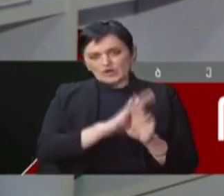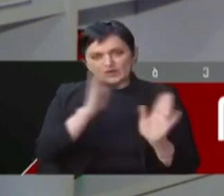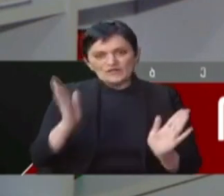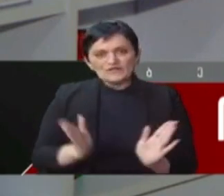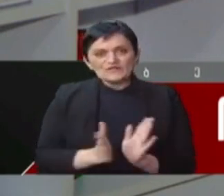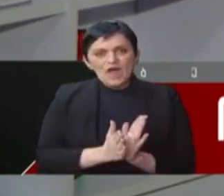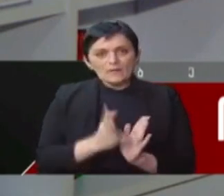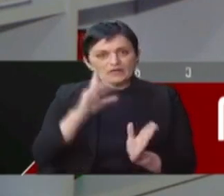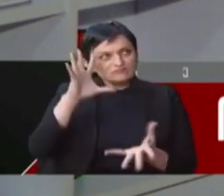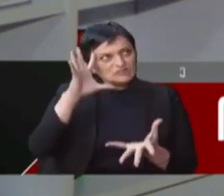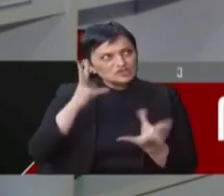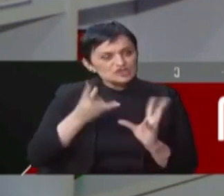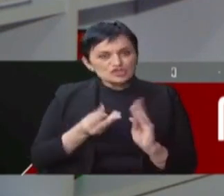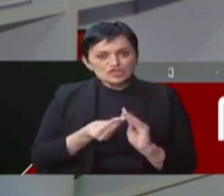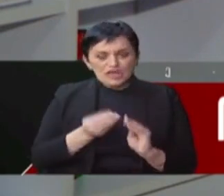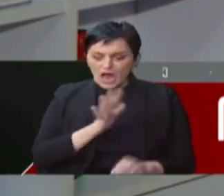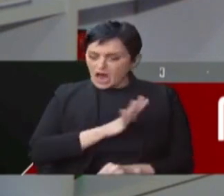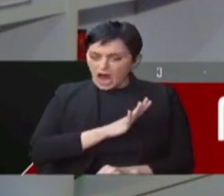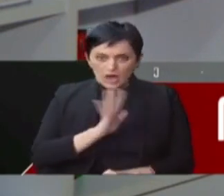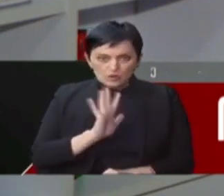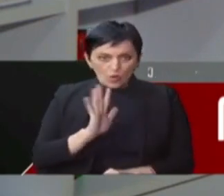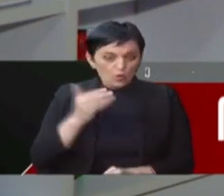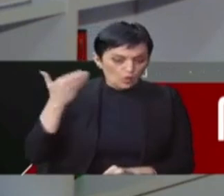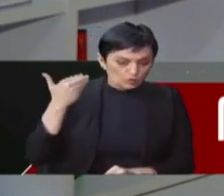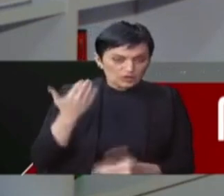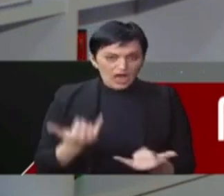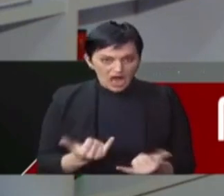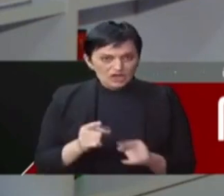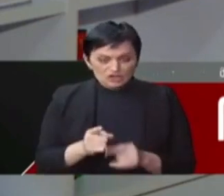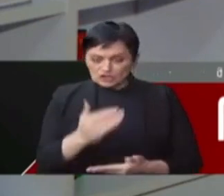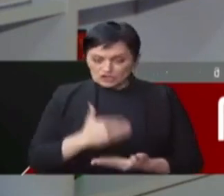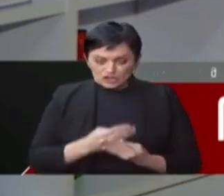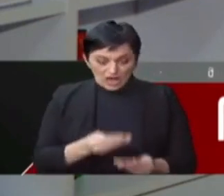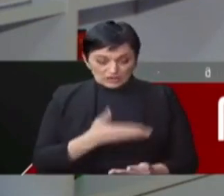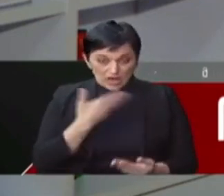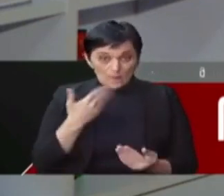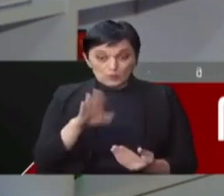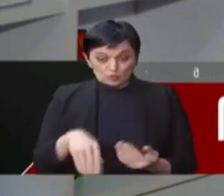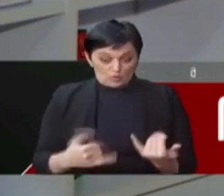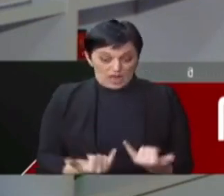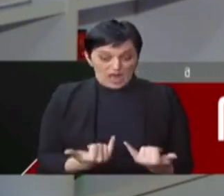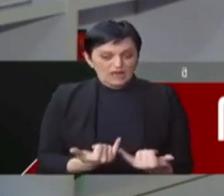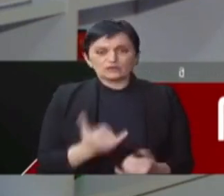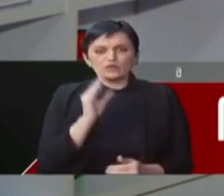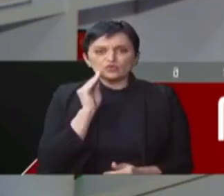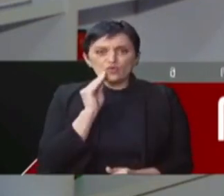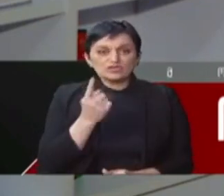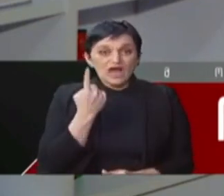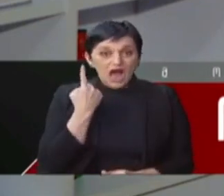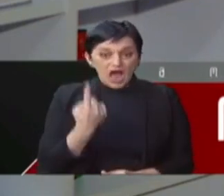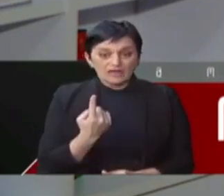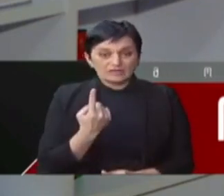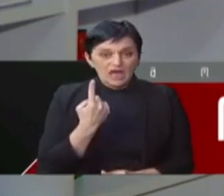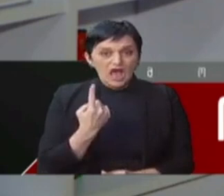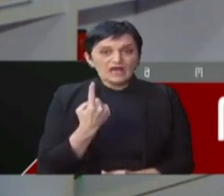ჯერთი არანაირი შინაარსი არ ჰქონდა, არც მაშინ და არც რამე შედეგი მოუტანია და მითუმეტეს ეხლა, როდესაც ერთხელ ამას, ასე